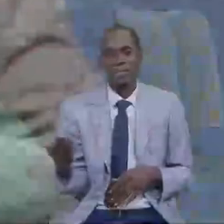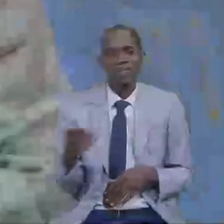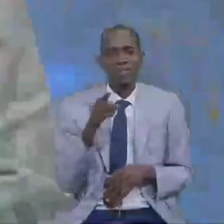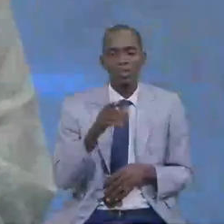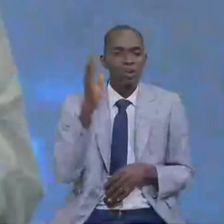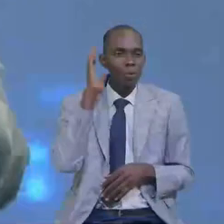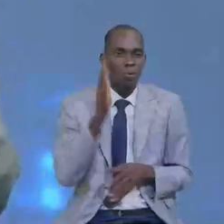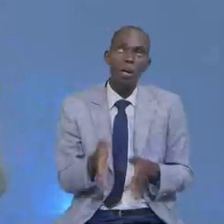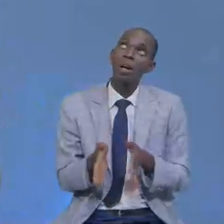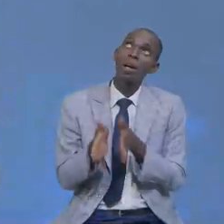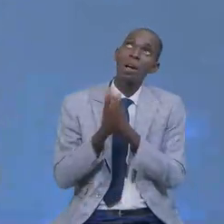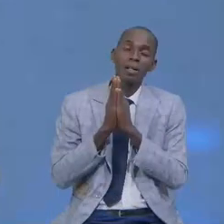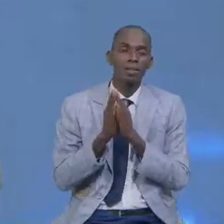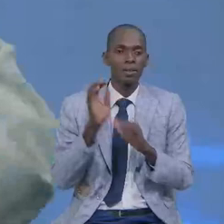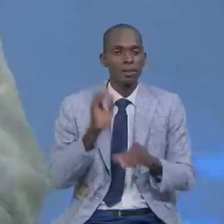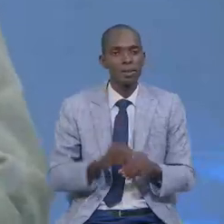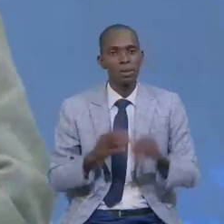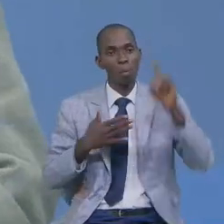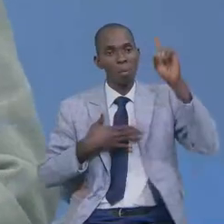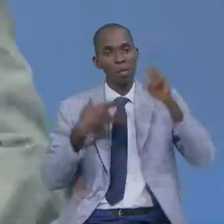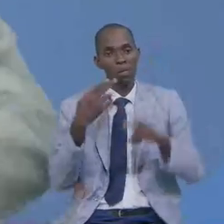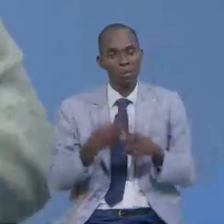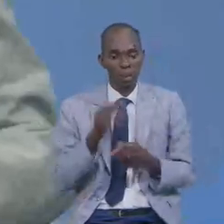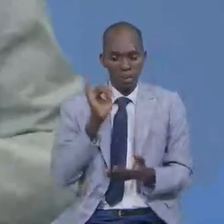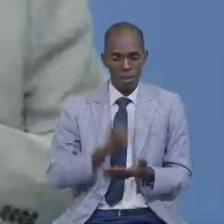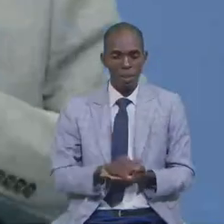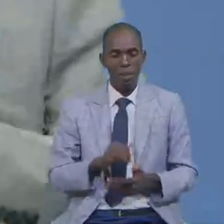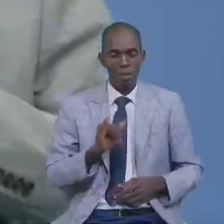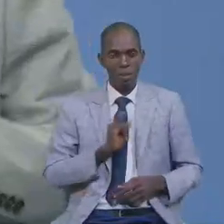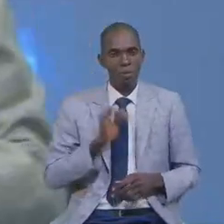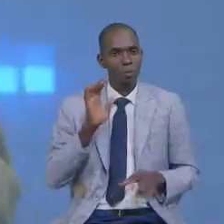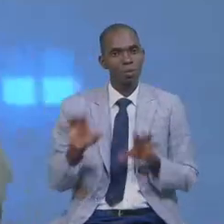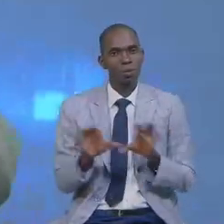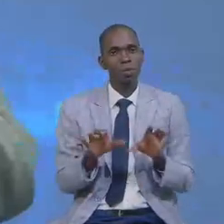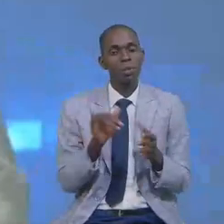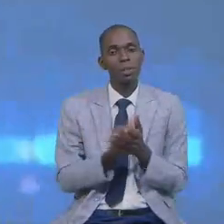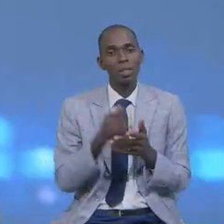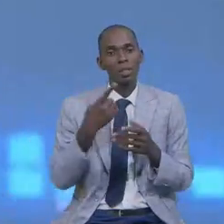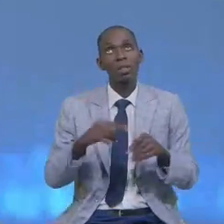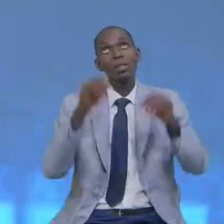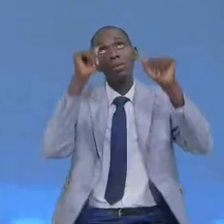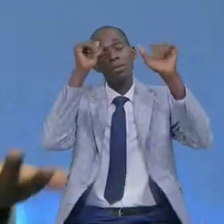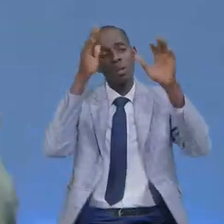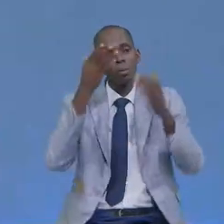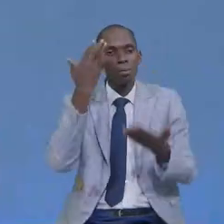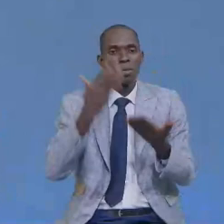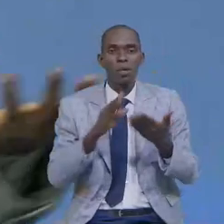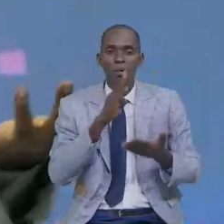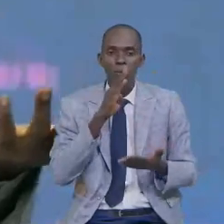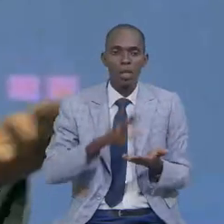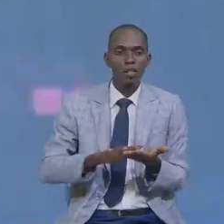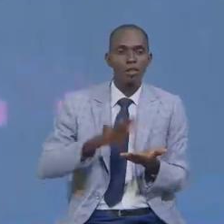en mon nom, je le ferai, afin que le Père soit glorifié dans le